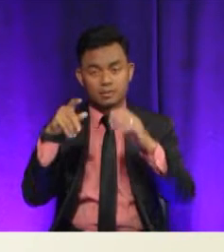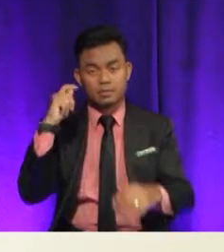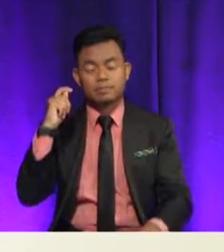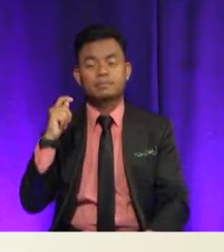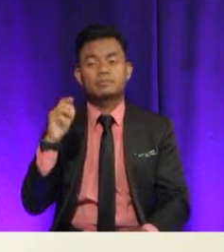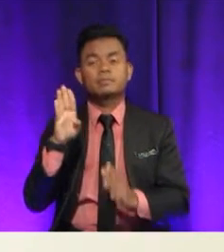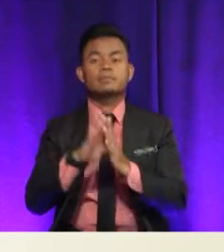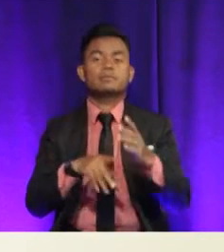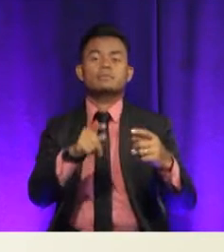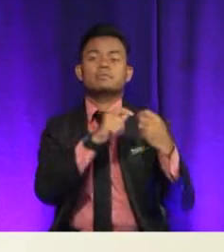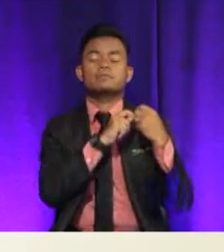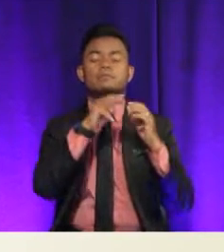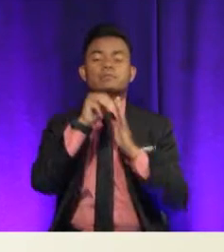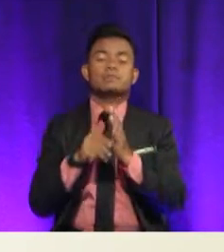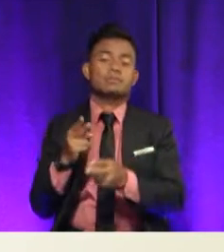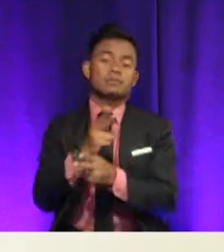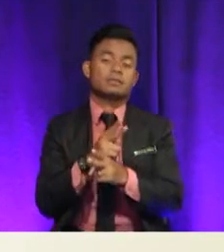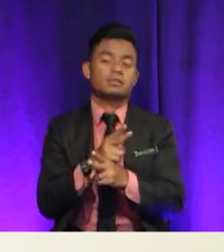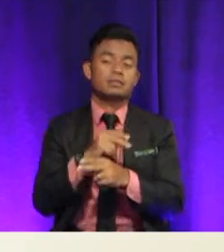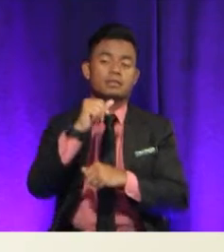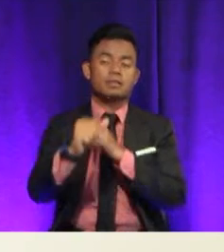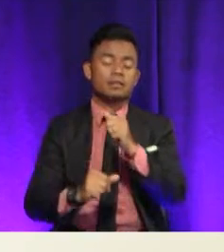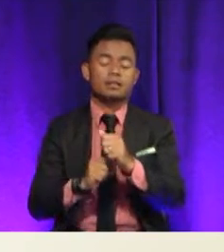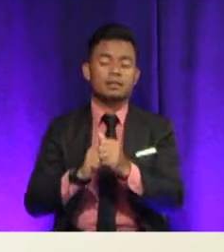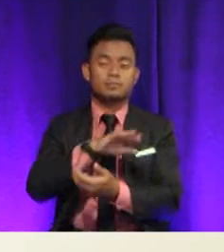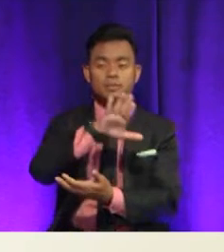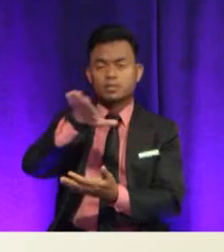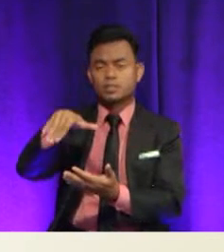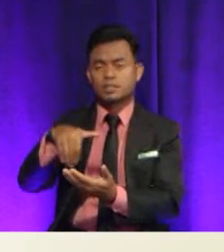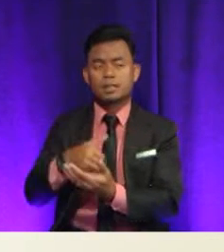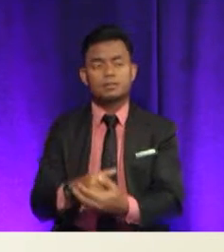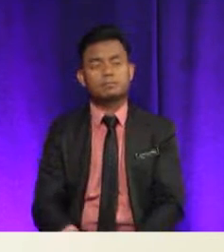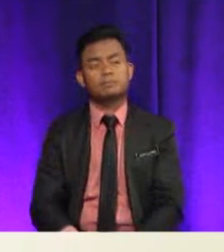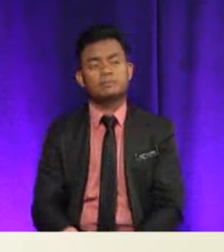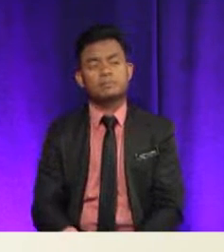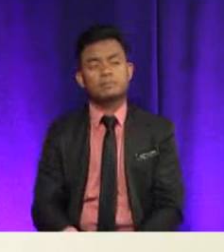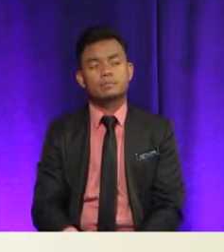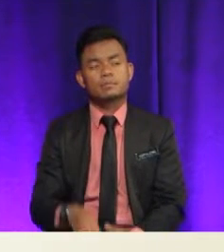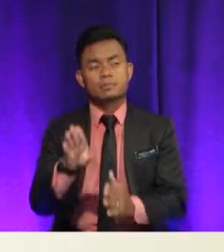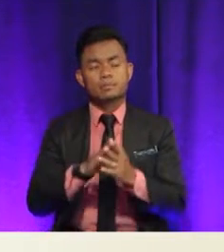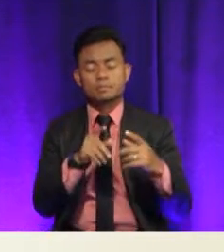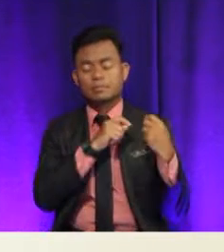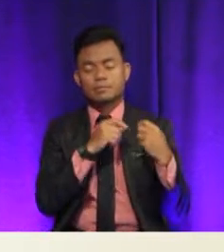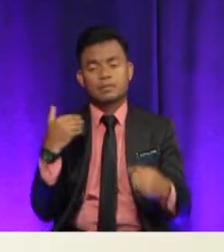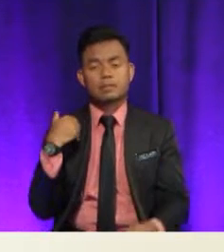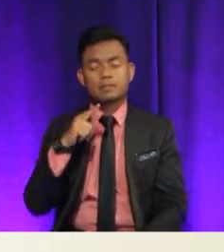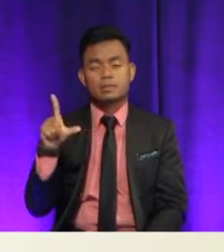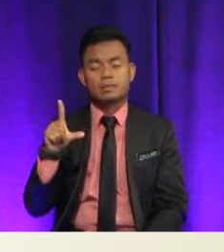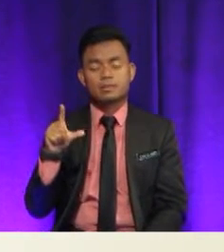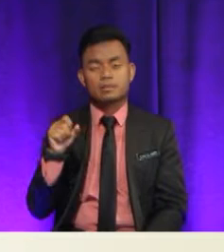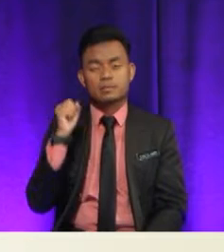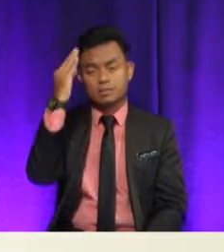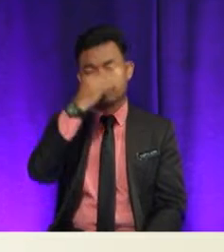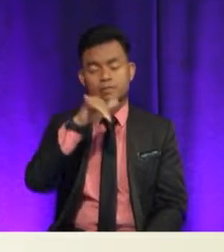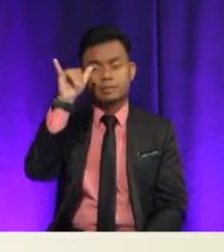menjaga alam sekitar bertanggung jawab ini merupakan sifat watak yang baik yang ulung yang ideal yang cemerlang Oke